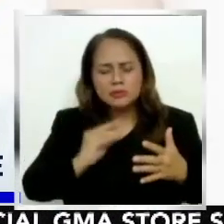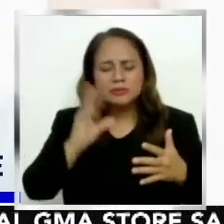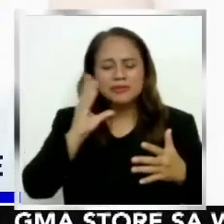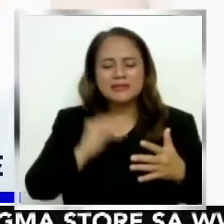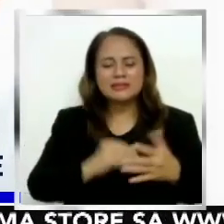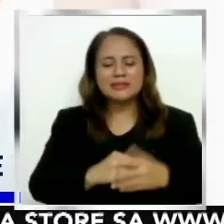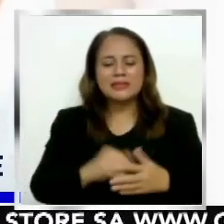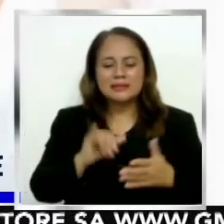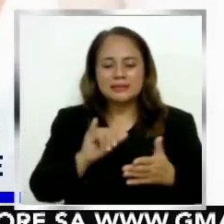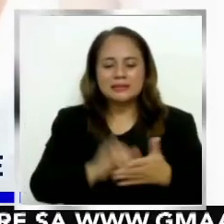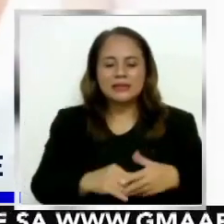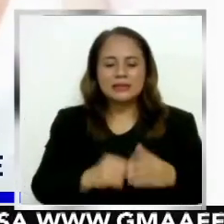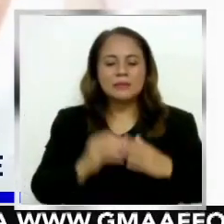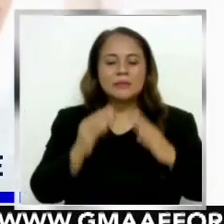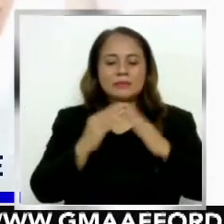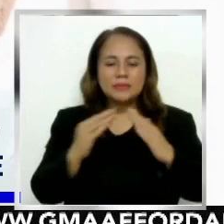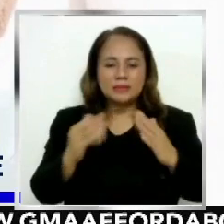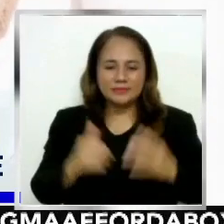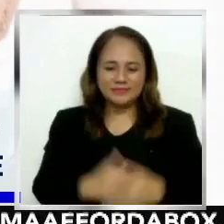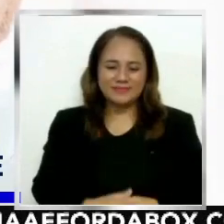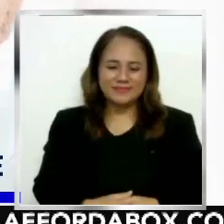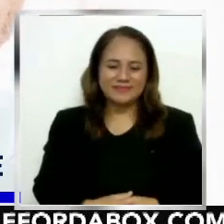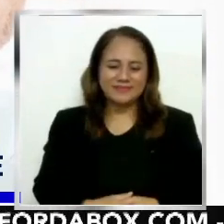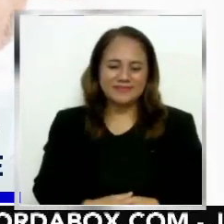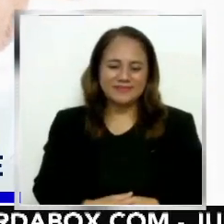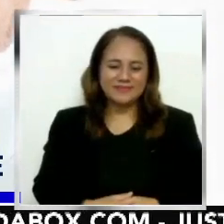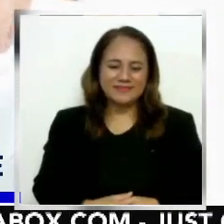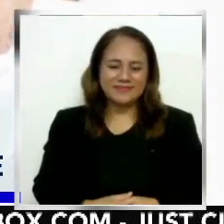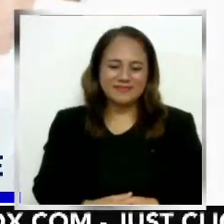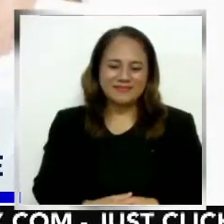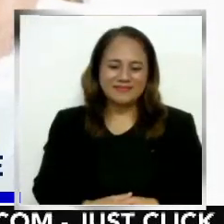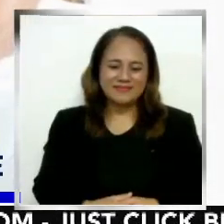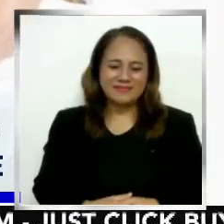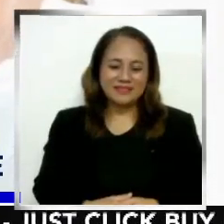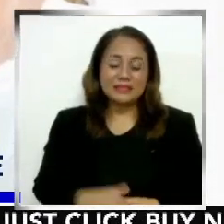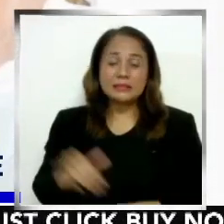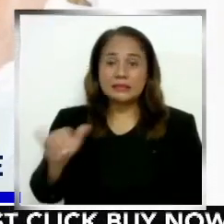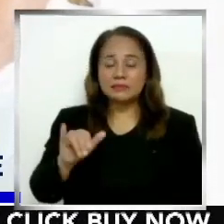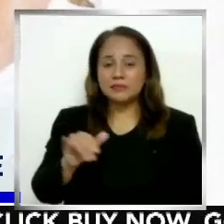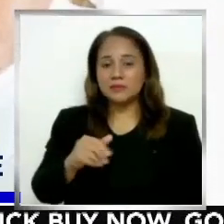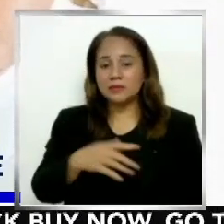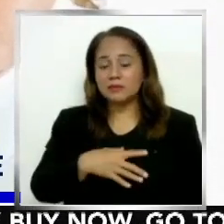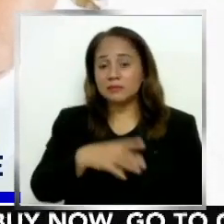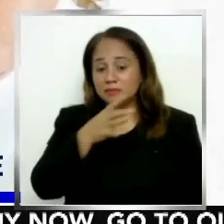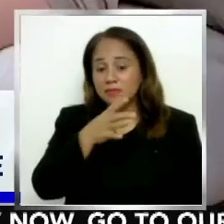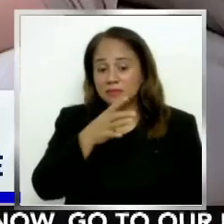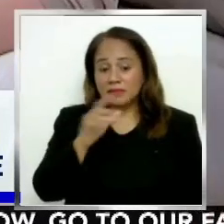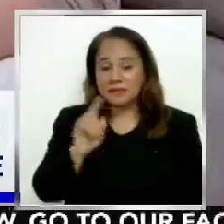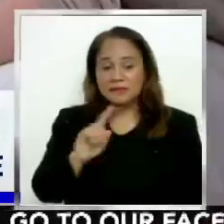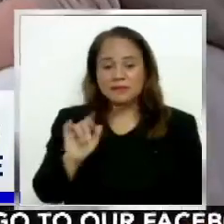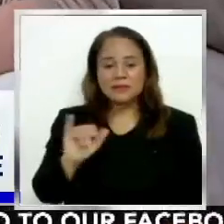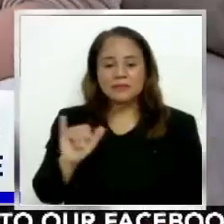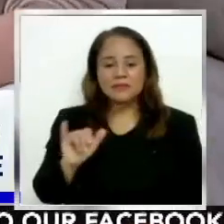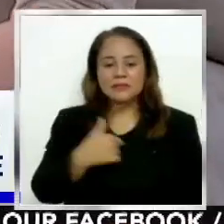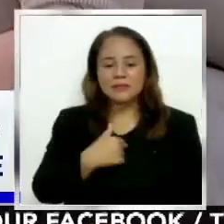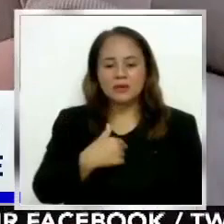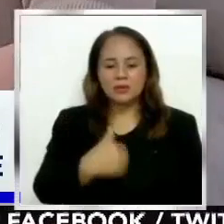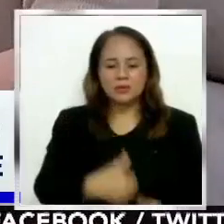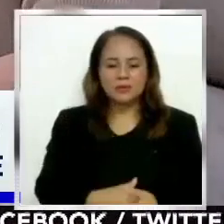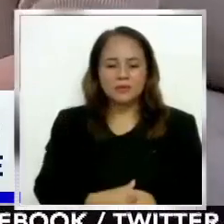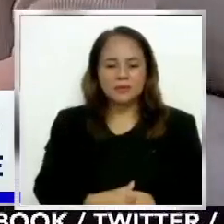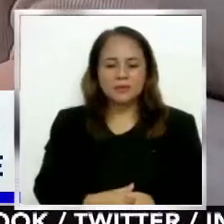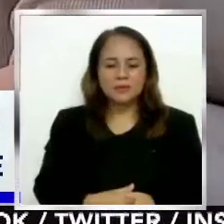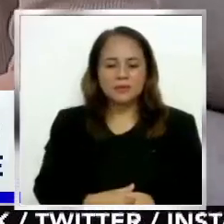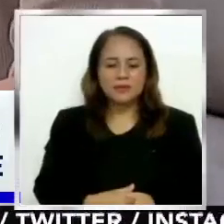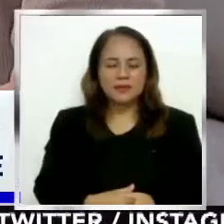pakay. Si mama iba eh. Si, in a case iba naman kay eh, mama, hindi talaga. Parang si mama talaga, parang ako yan eh. Parang mahilig yung